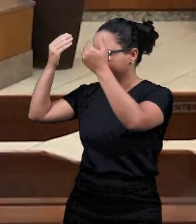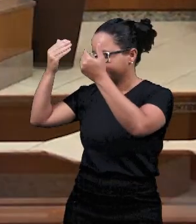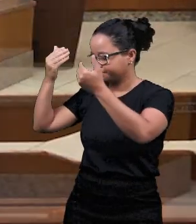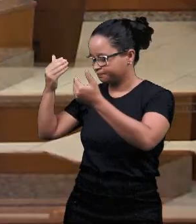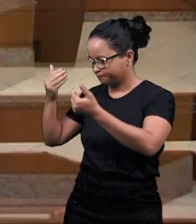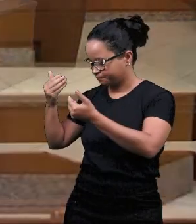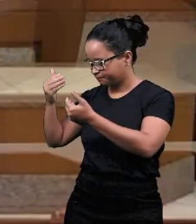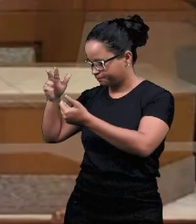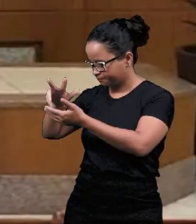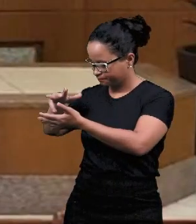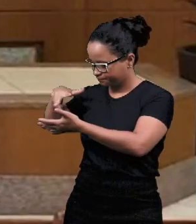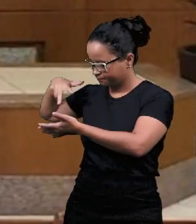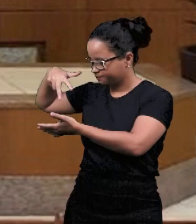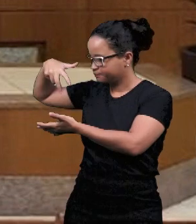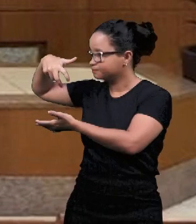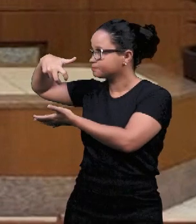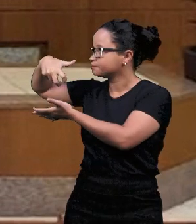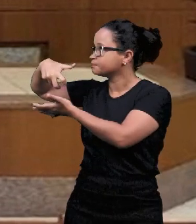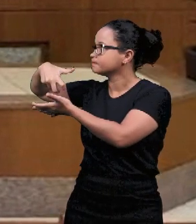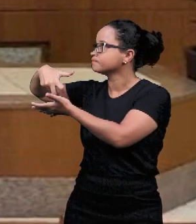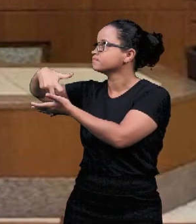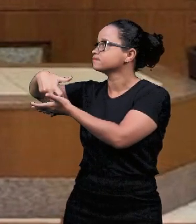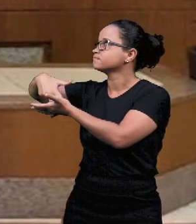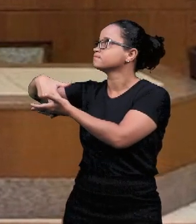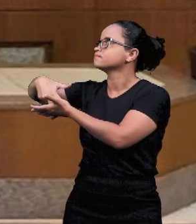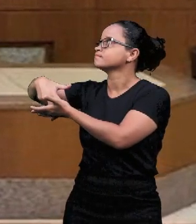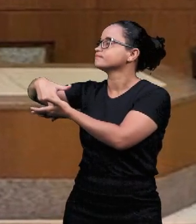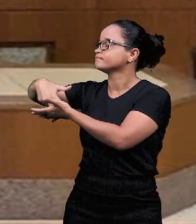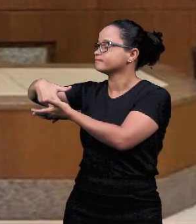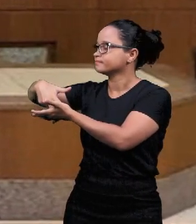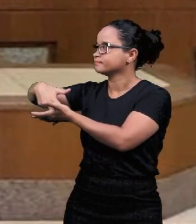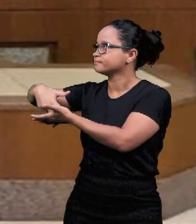diante de ti,